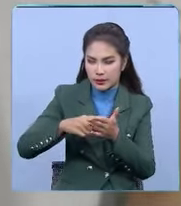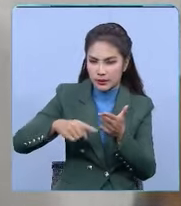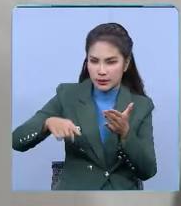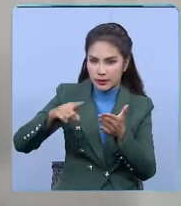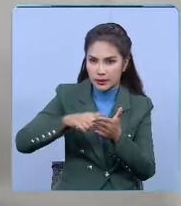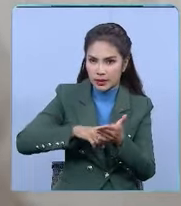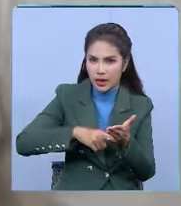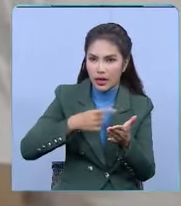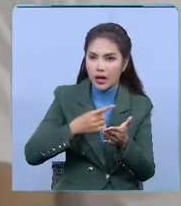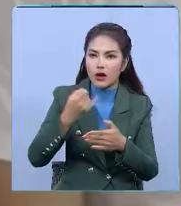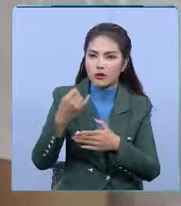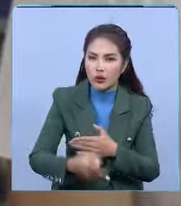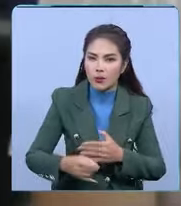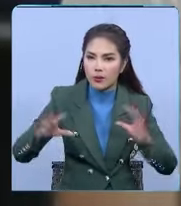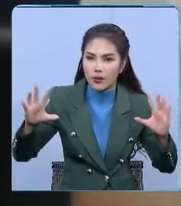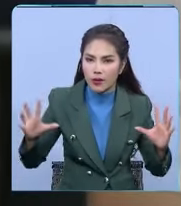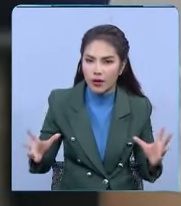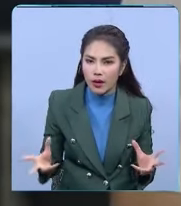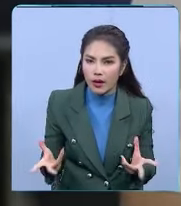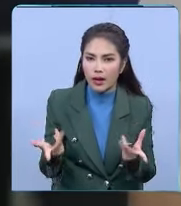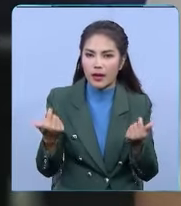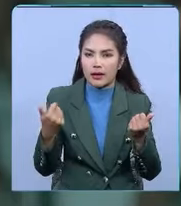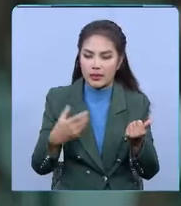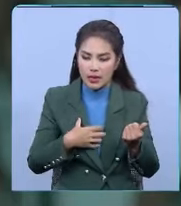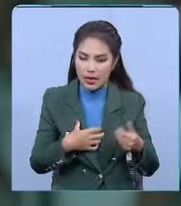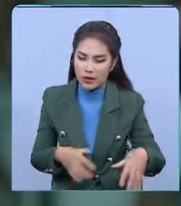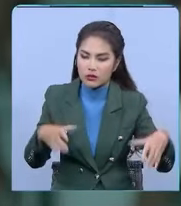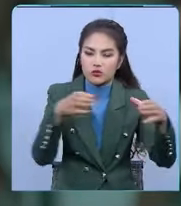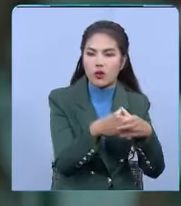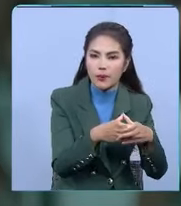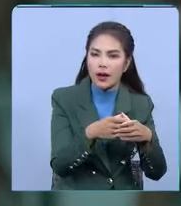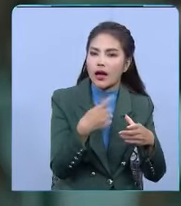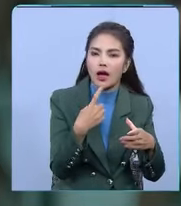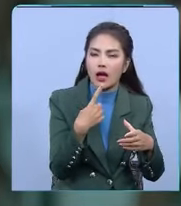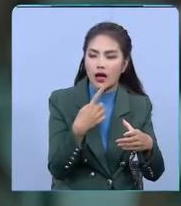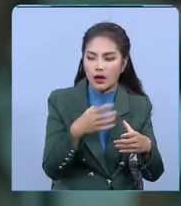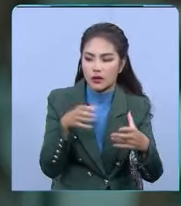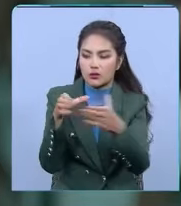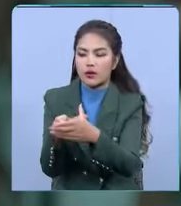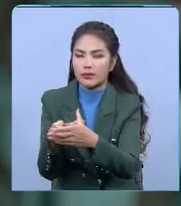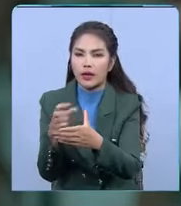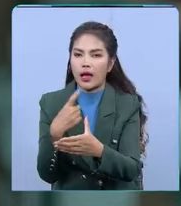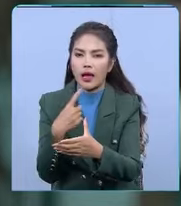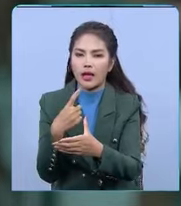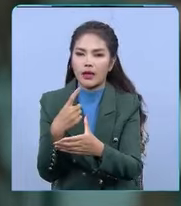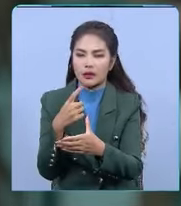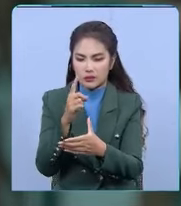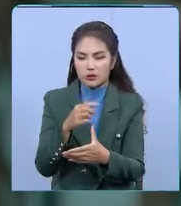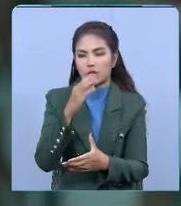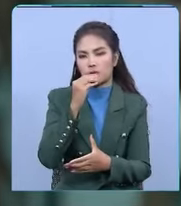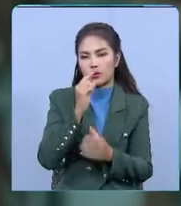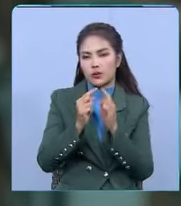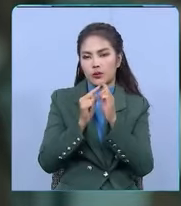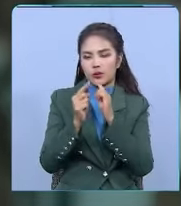มาว่ากันว่าเราจะไปรวมกับพรรคไหนบ้างเมื่อพรรคที่มีแนวความคิดเหมือน